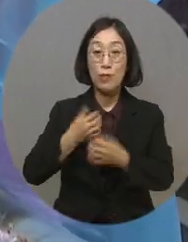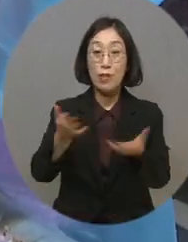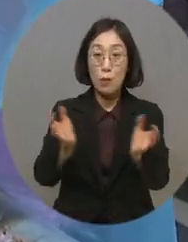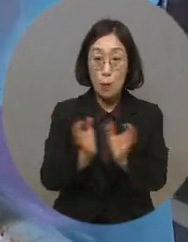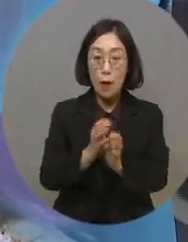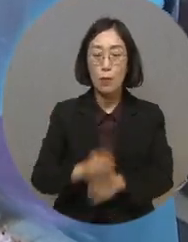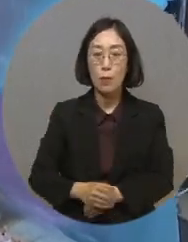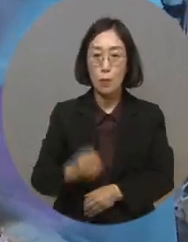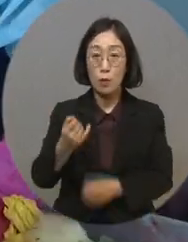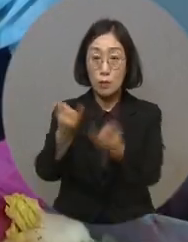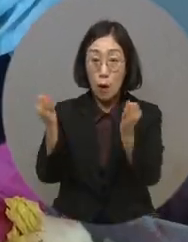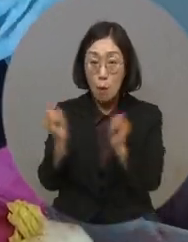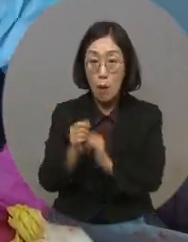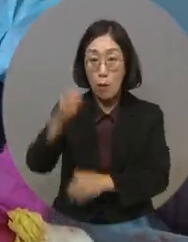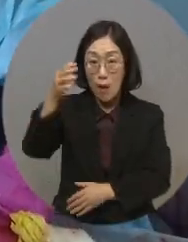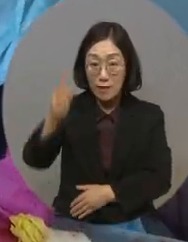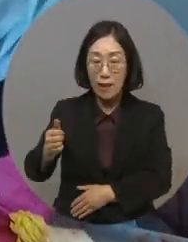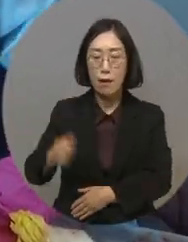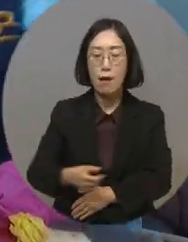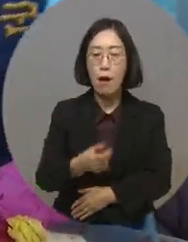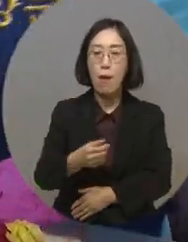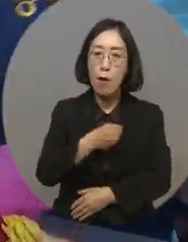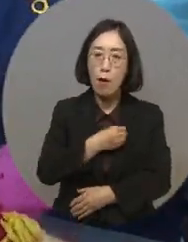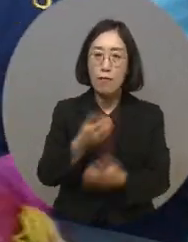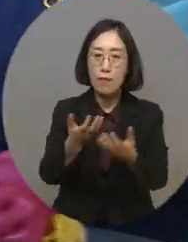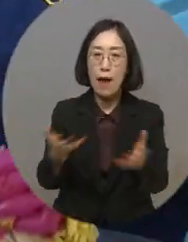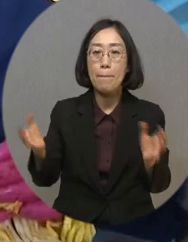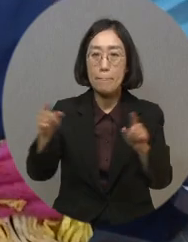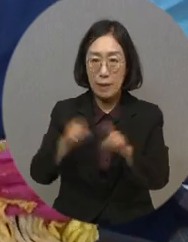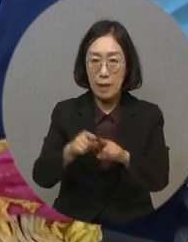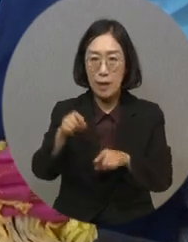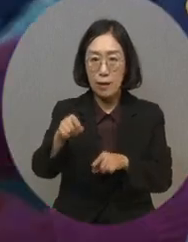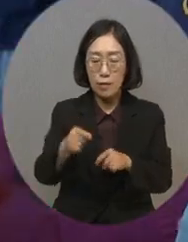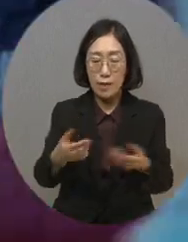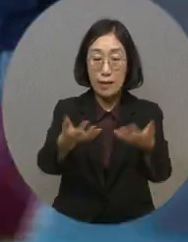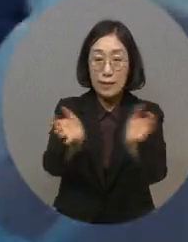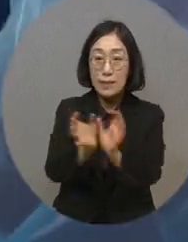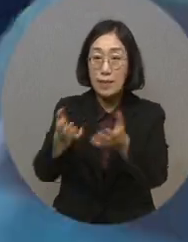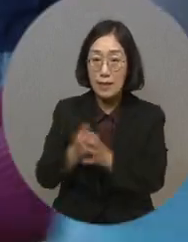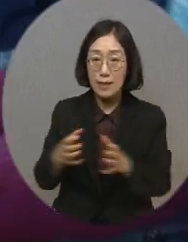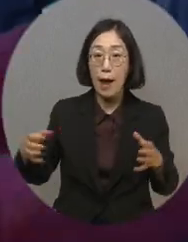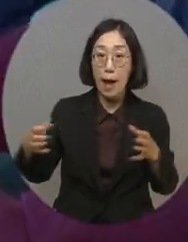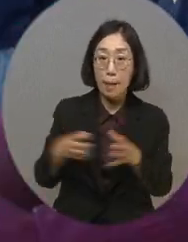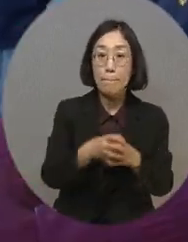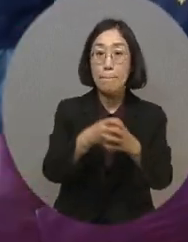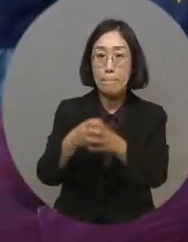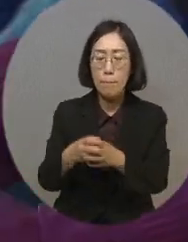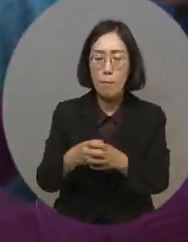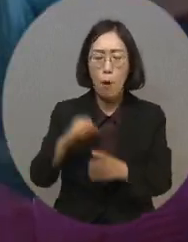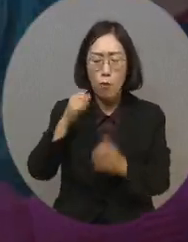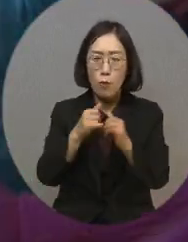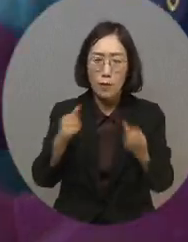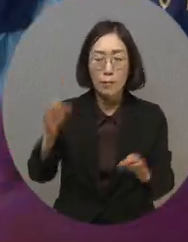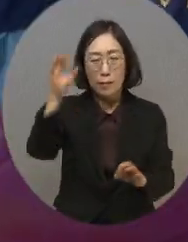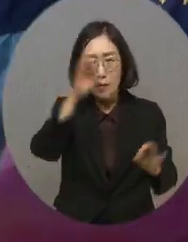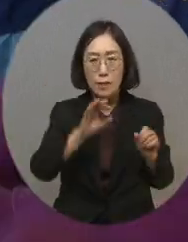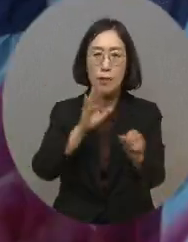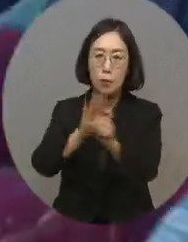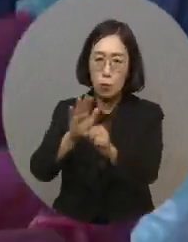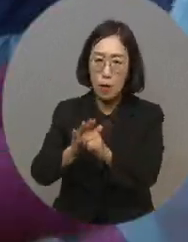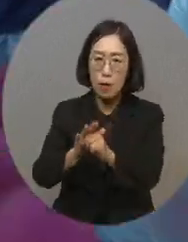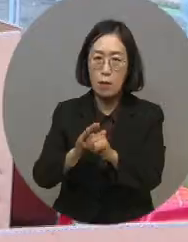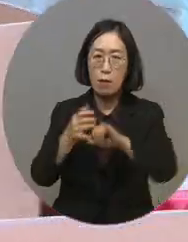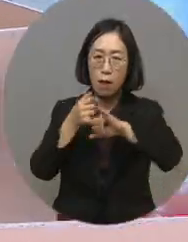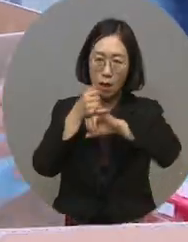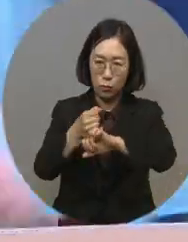회장 문정희는 여성회 회원들과 함께 지역 내 보훈단체들과 협력하여 어려운 이웃을 위해 끊임없는 노력을